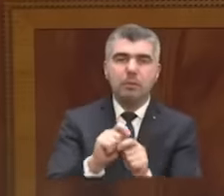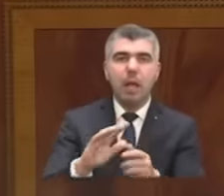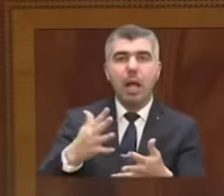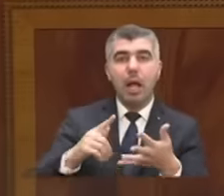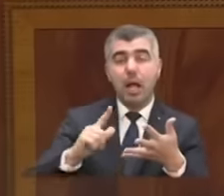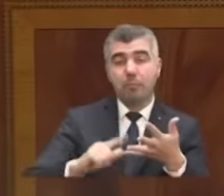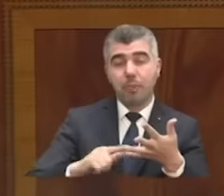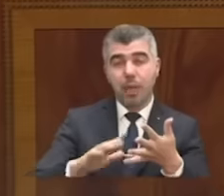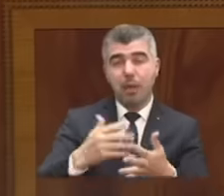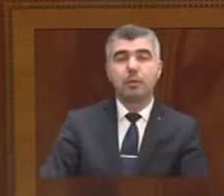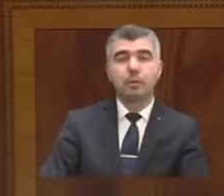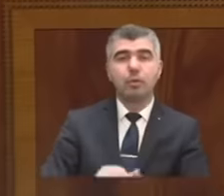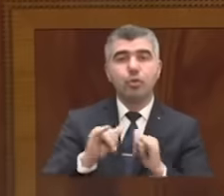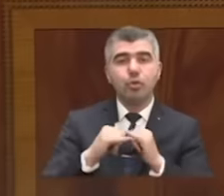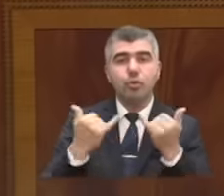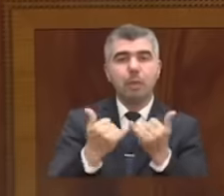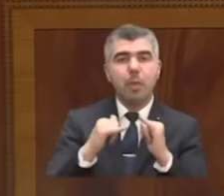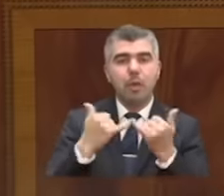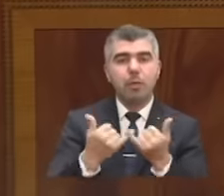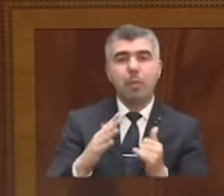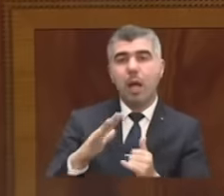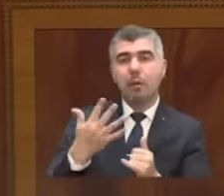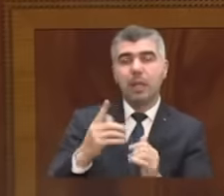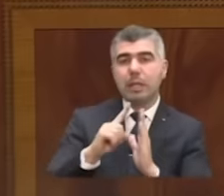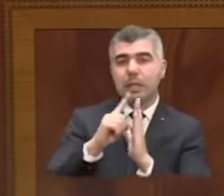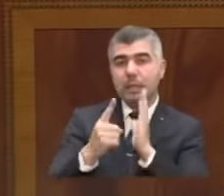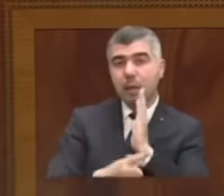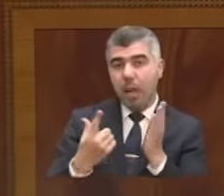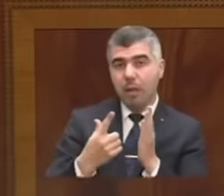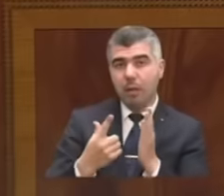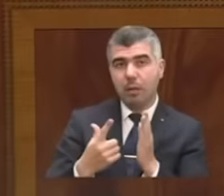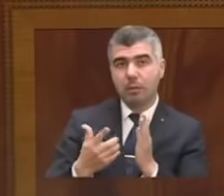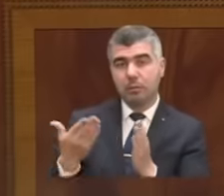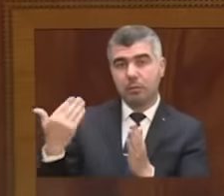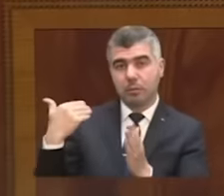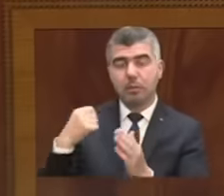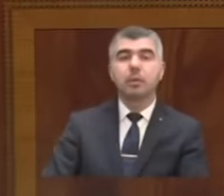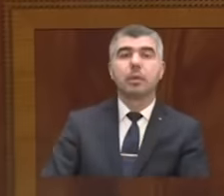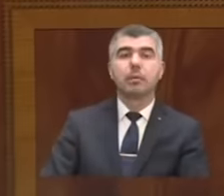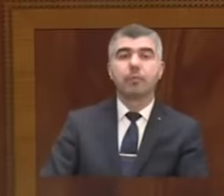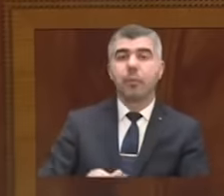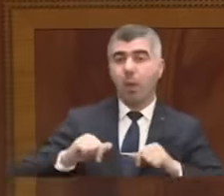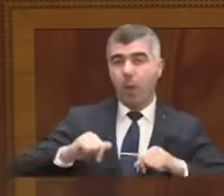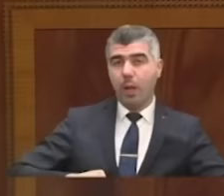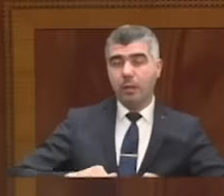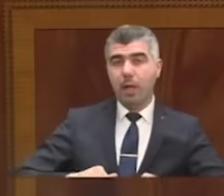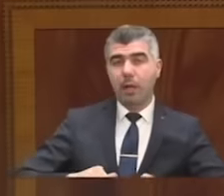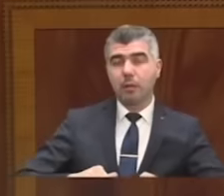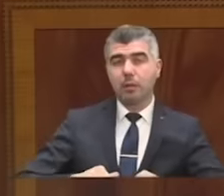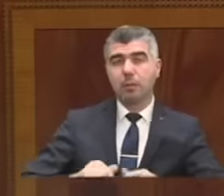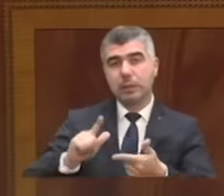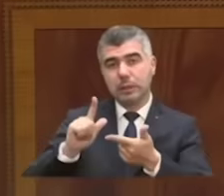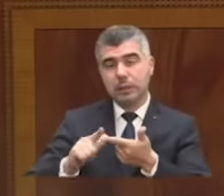الملفات العالقة. خامسا، عقد أكثر من 5 اجتماعات الأسبوع الماضي على